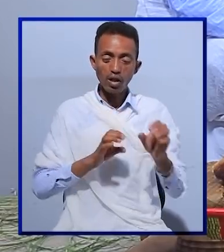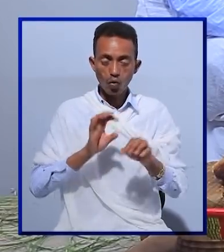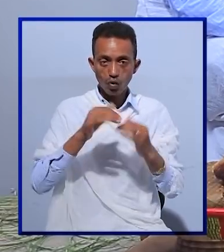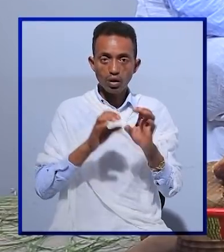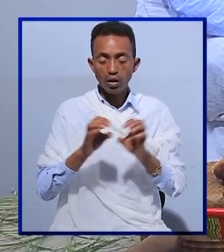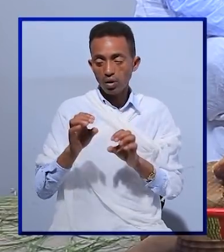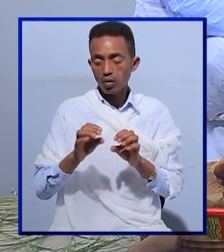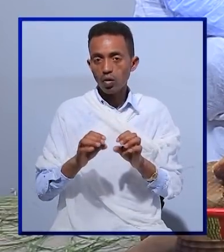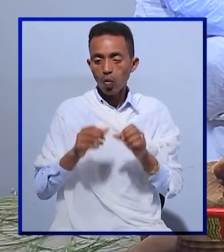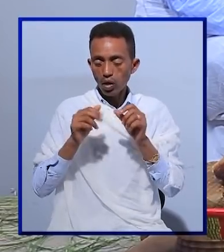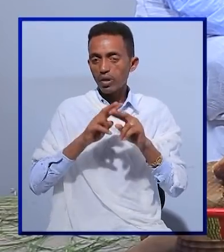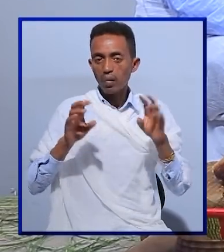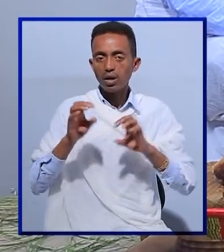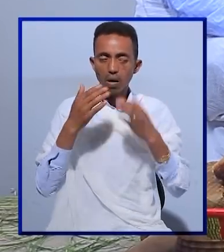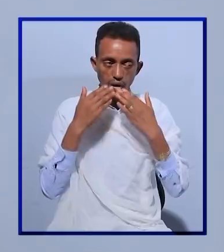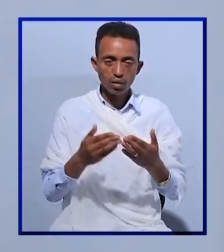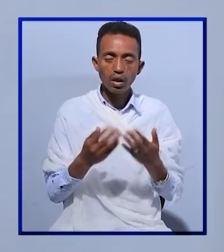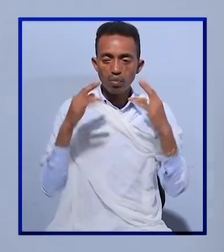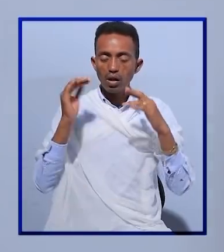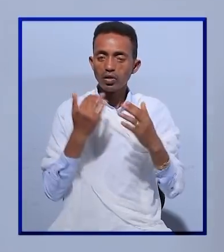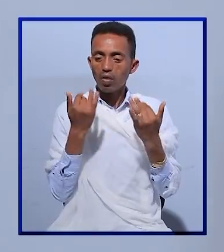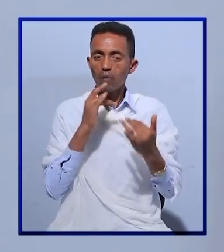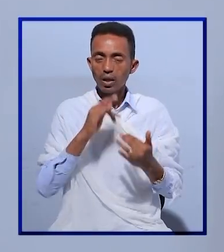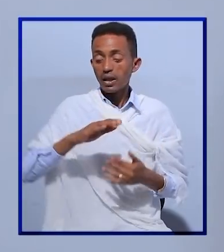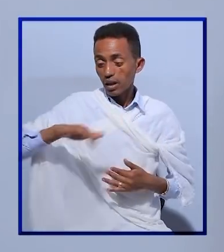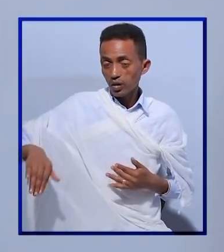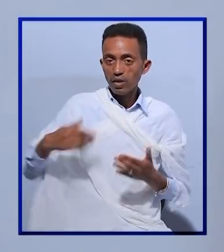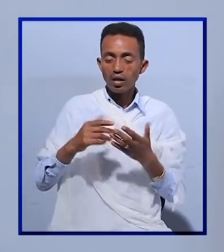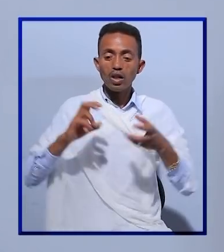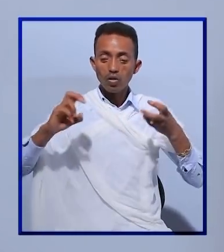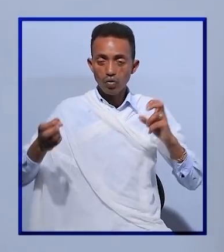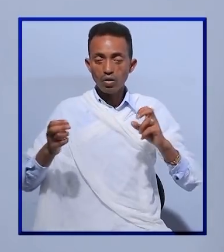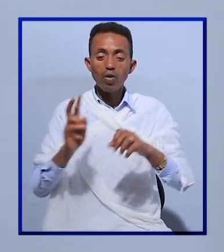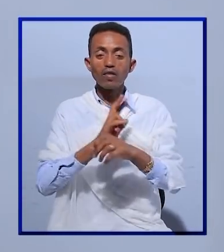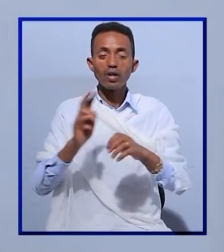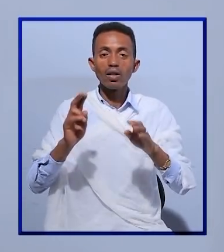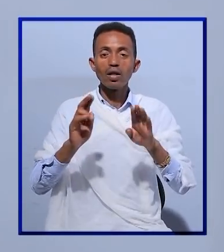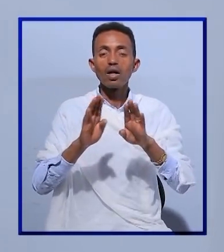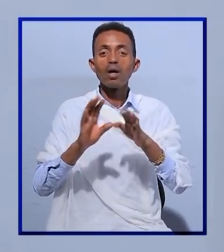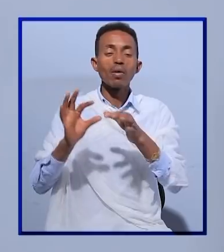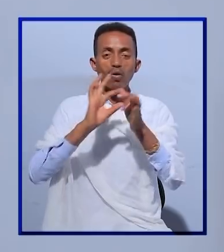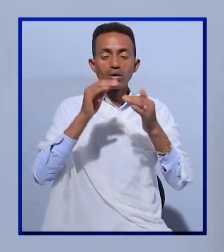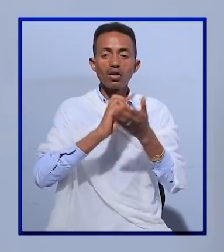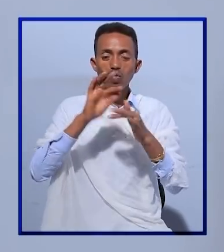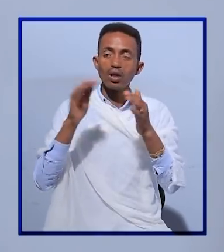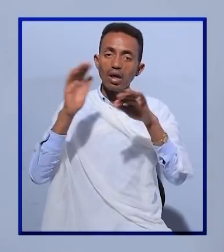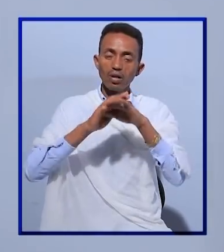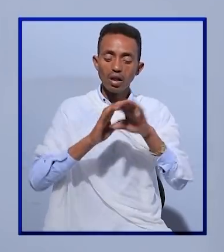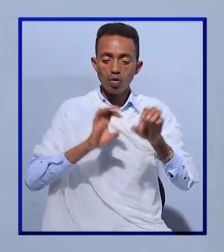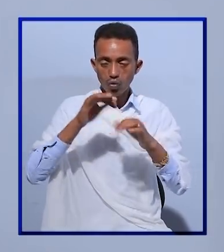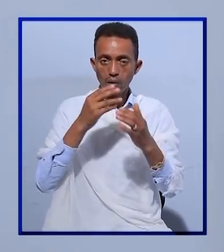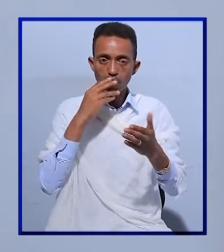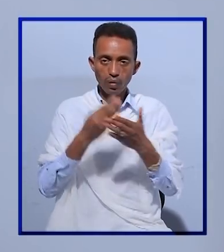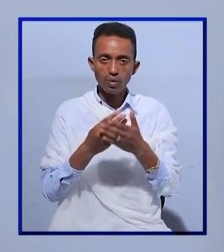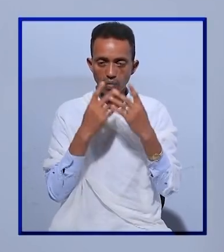ጋር እያደረጉት ስላለ ቆይታ በእውነት እናመሰግናለን። ተመልካቾቻችን፣ ዘግይታችሁ የቴሌቪዥን ጣቢያችሁን በማህበረ ቅዱሳን ቴሌቪዥን